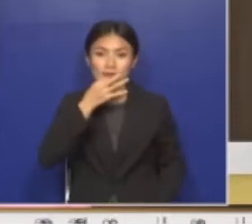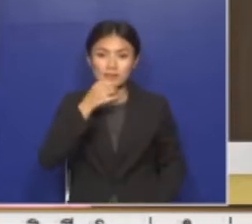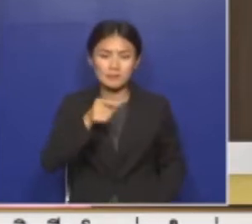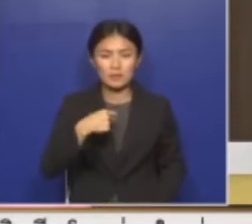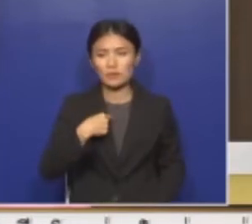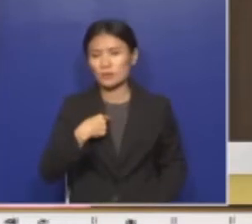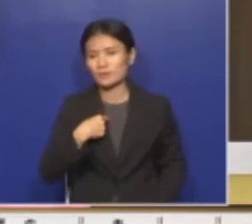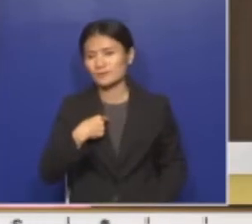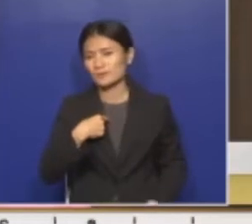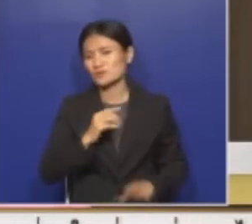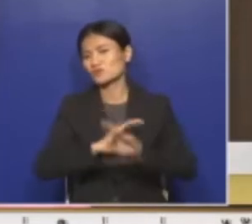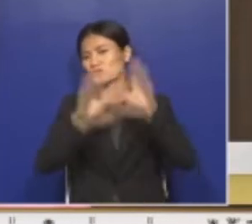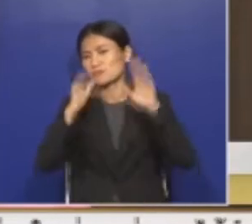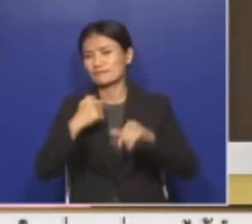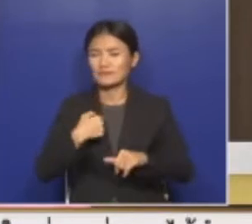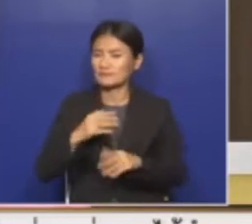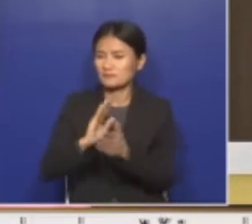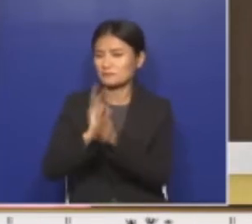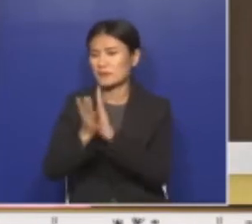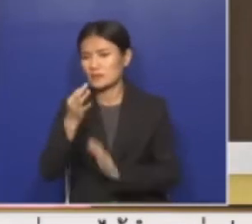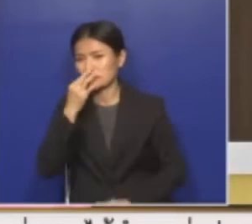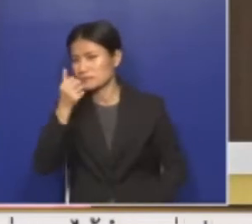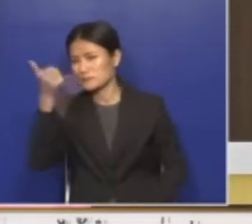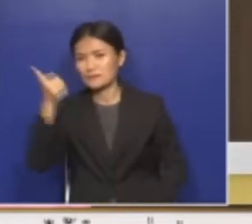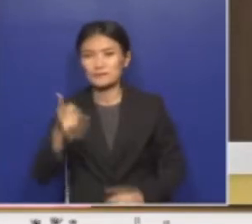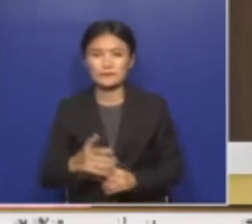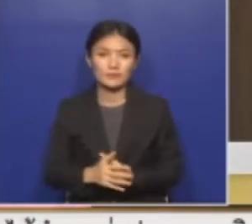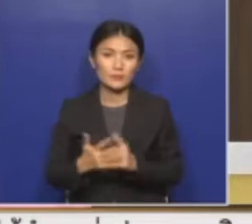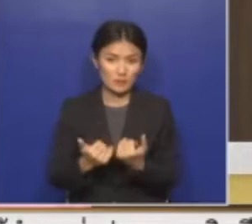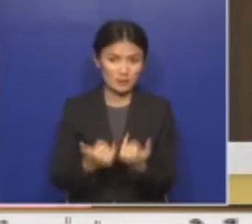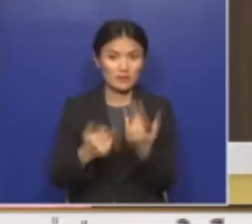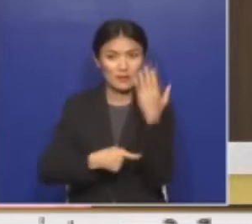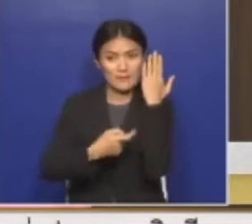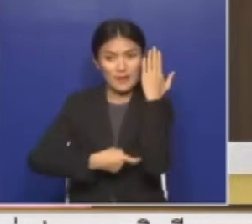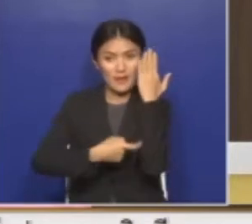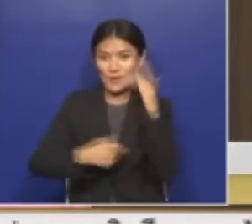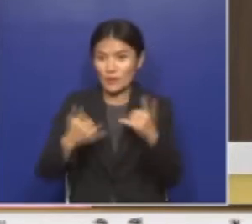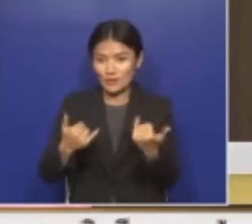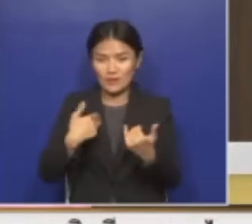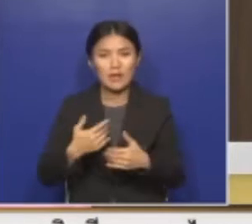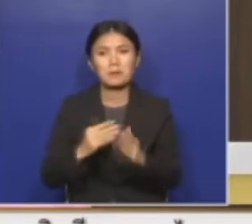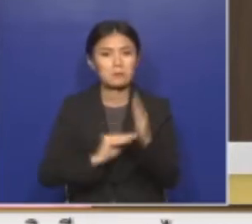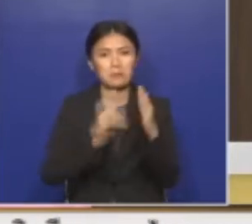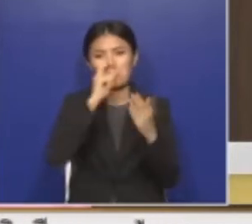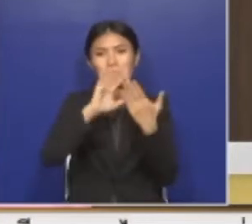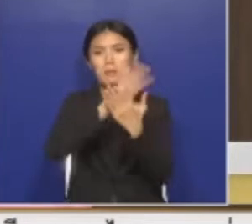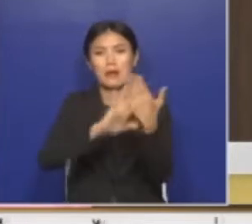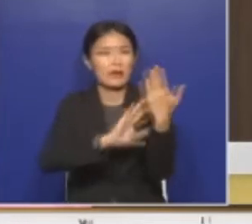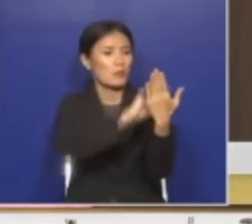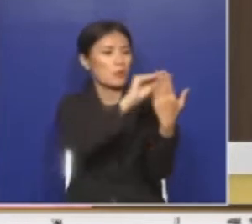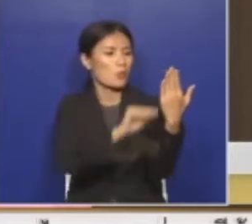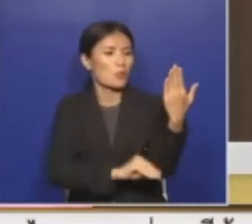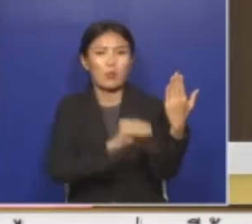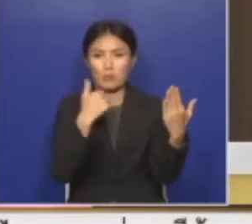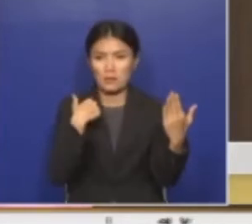นี้ก็ต้องก็ต้องไปทำอาชีพอื่นถ้ามาทานและยางพาราวันนี้ก็ถูกไปทั่วประเทศนะครับแล้วก็